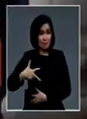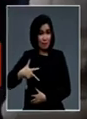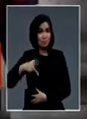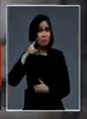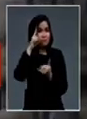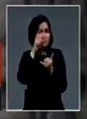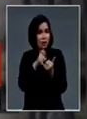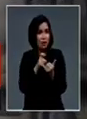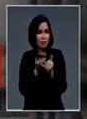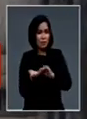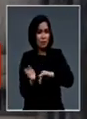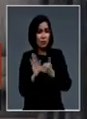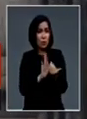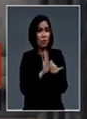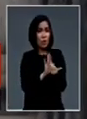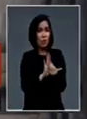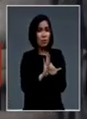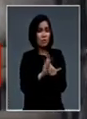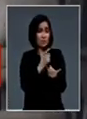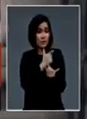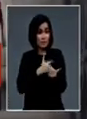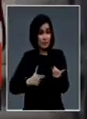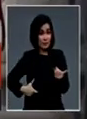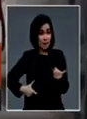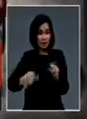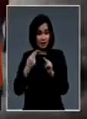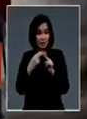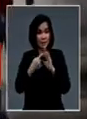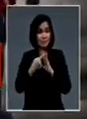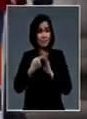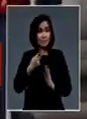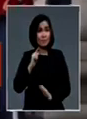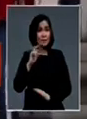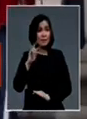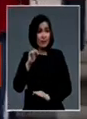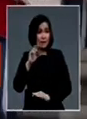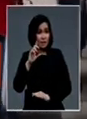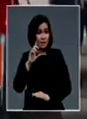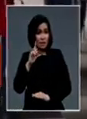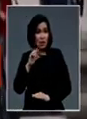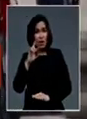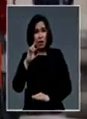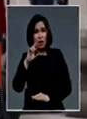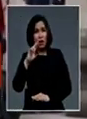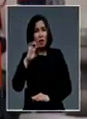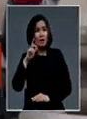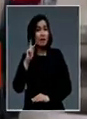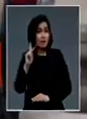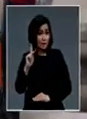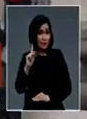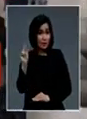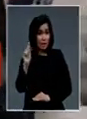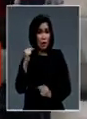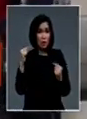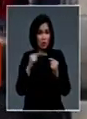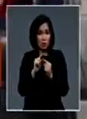พิธีพระศพของเจ้าชายเฮนริกพระราชสวามีในสมเด็จพระราชินีนาถมาร์กเกรเทอร์ที่2แห่งเดนมาร์กจัดขึ้นที่มหาวิหารประจ